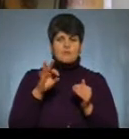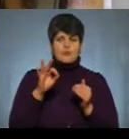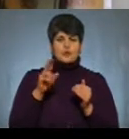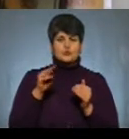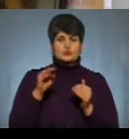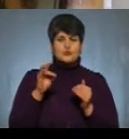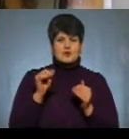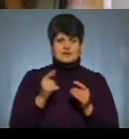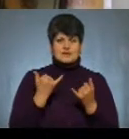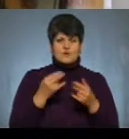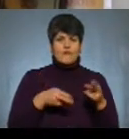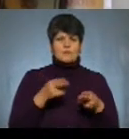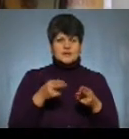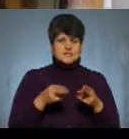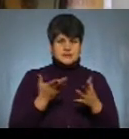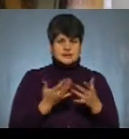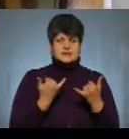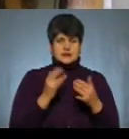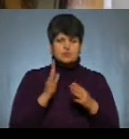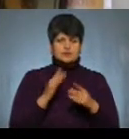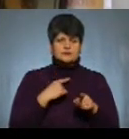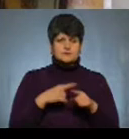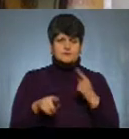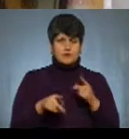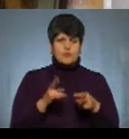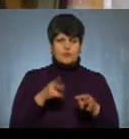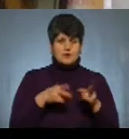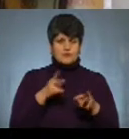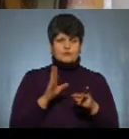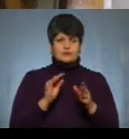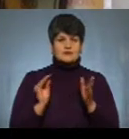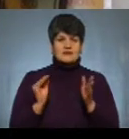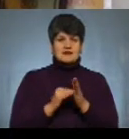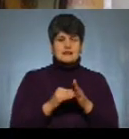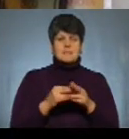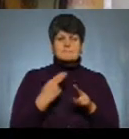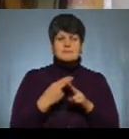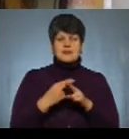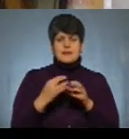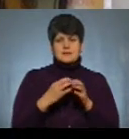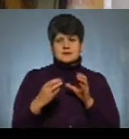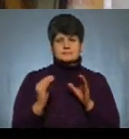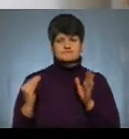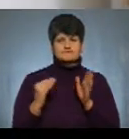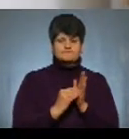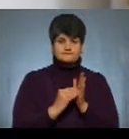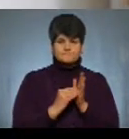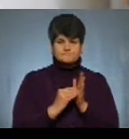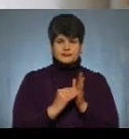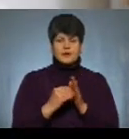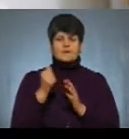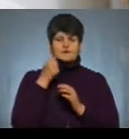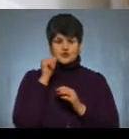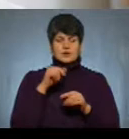пацієнтка знаходиться в операційній і зараз буде ургентно прооперована. Їй буде виконано металосто-синтез стегнової кістки. Вчора так